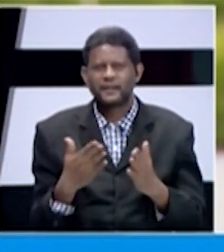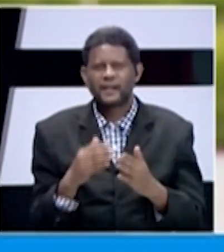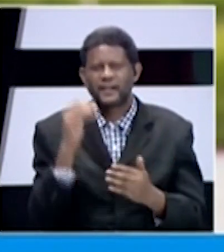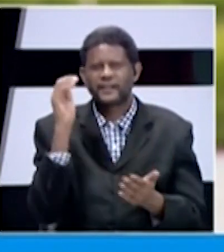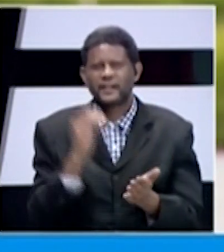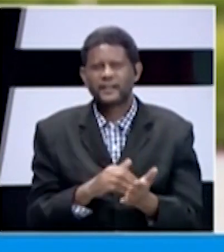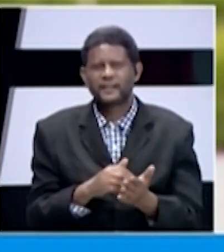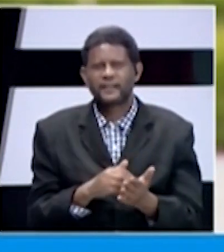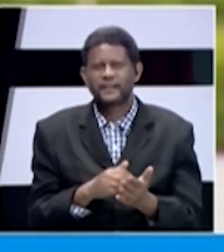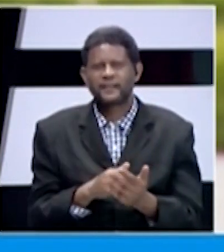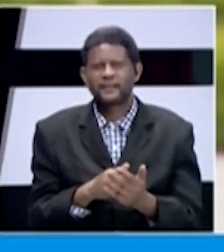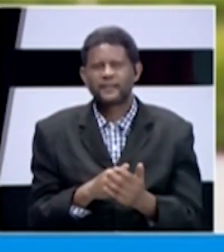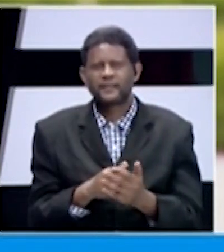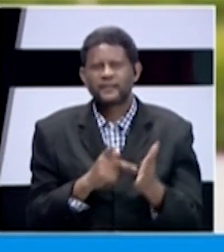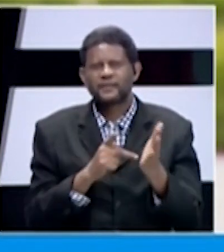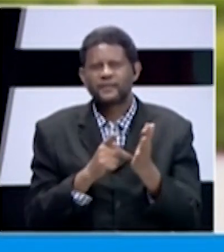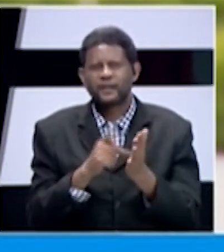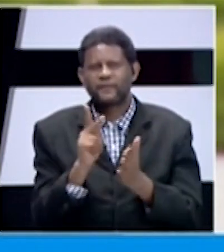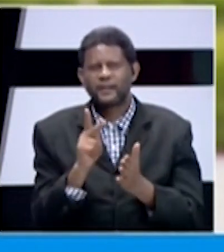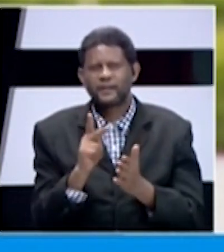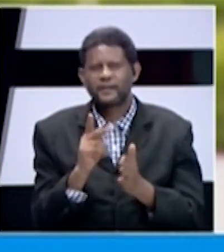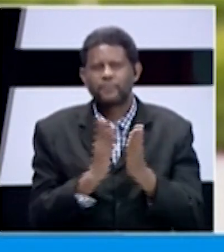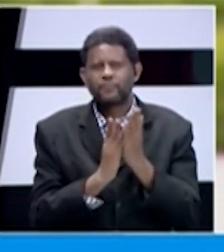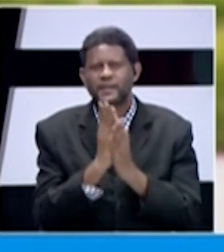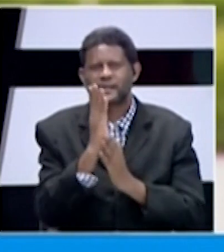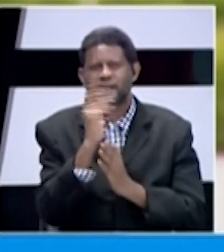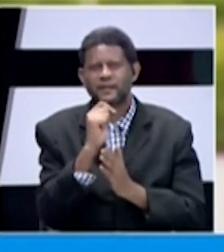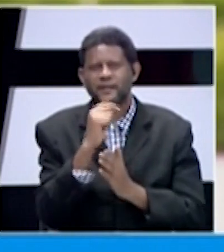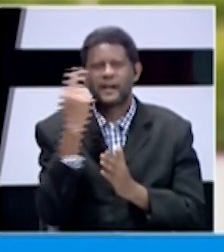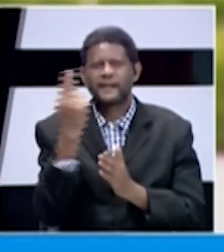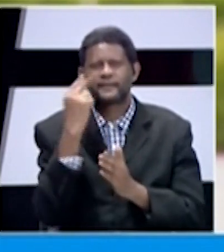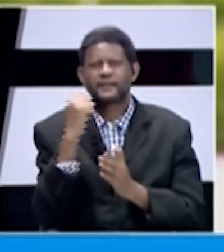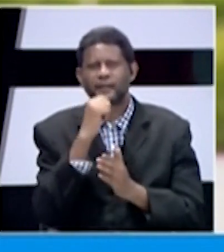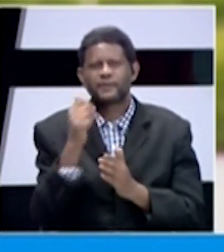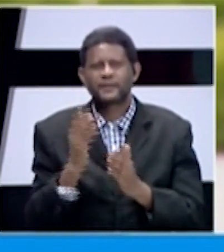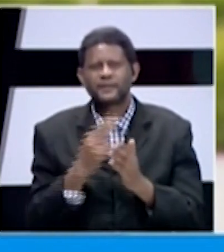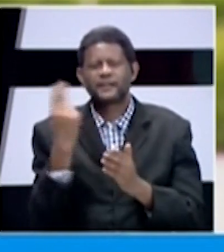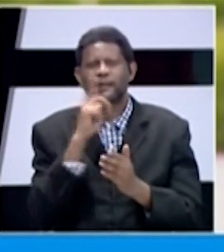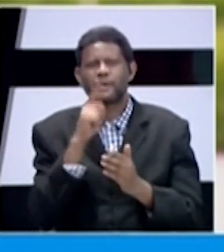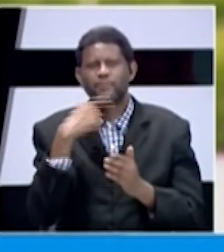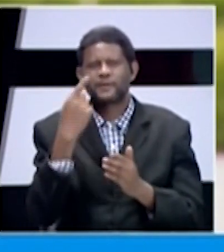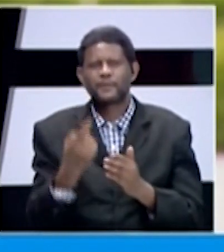ኣሽሓት ዝኸፍረሉ መሰሉ ኣይትጥቀምን ክጥቀም እያ ብዝብል